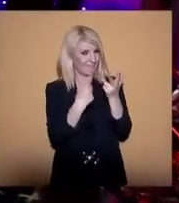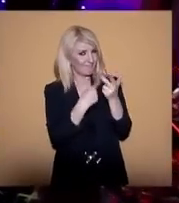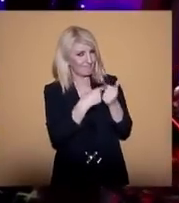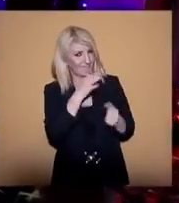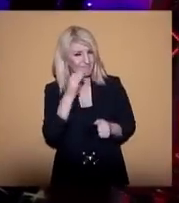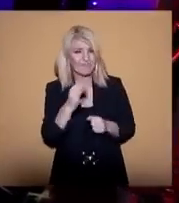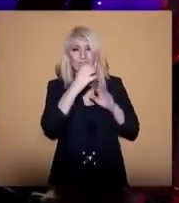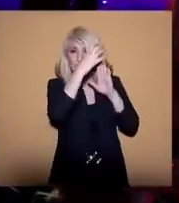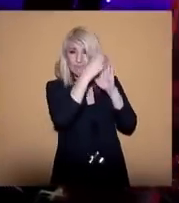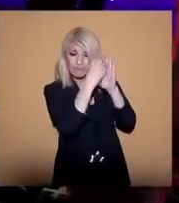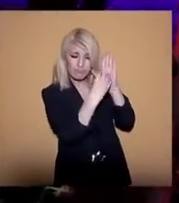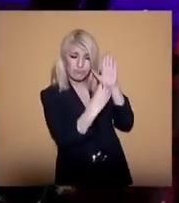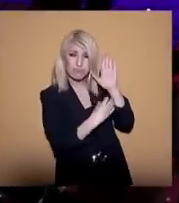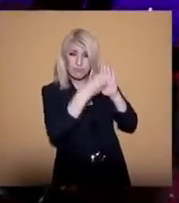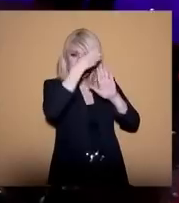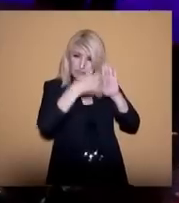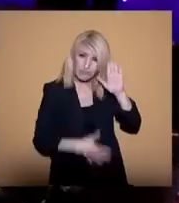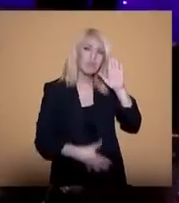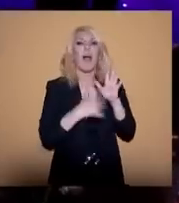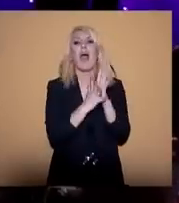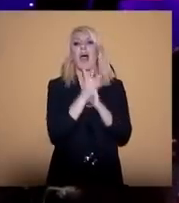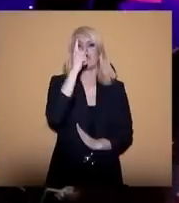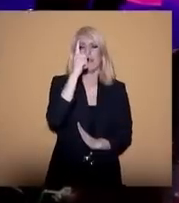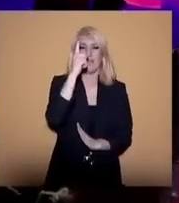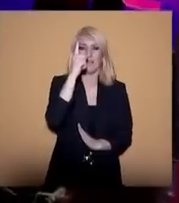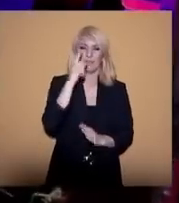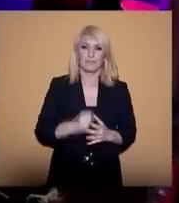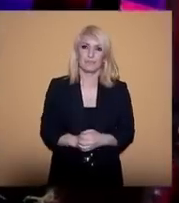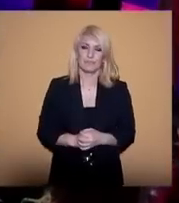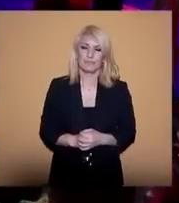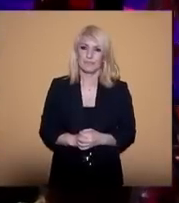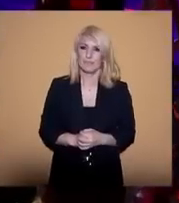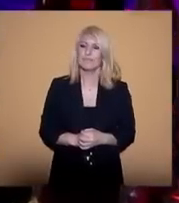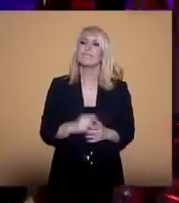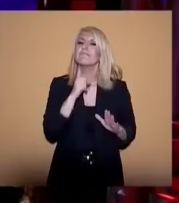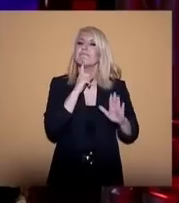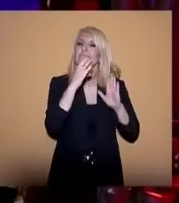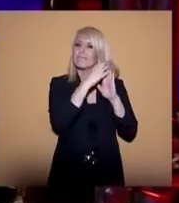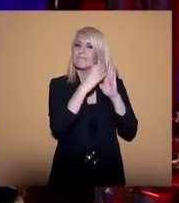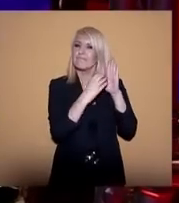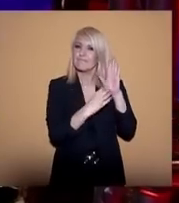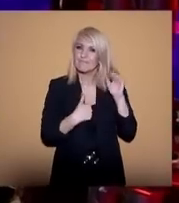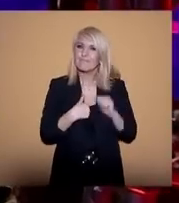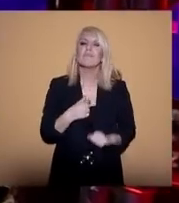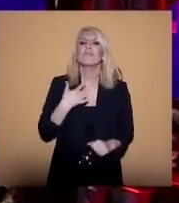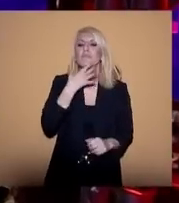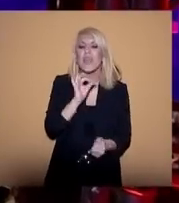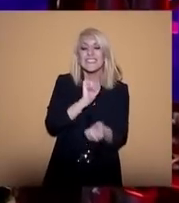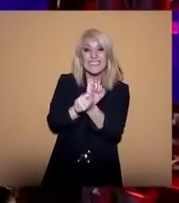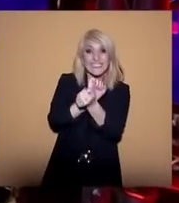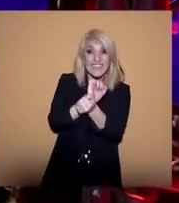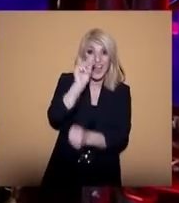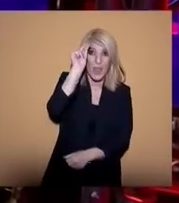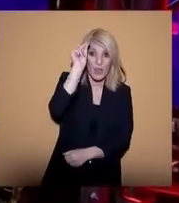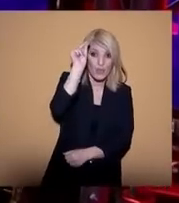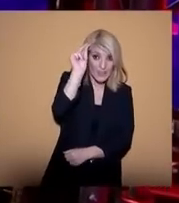παρουσιάζω σήμερα έχει 11 άρθρα. Πολλά από αυτά θα γίνουν αποδεσμεύσεις πράξη τις